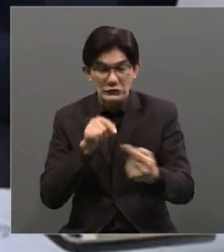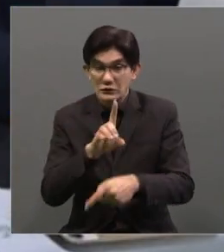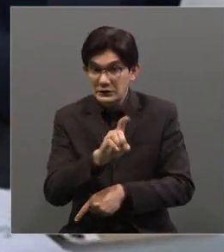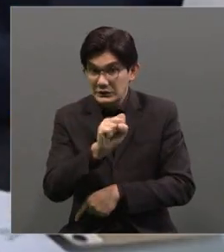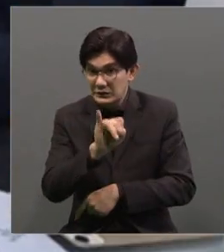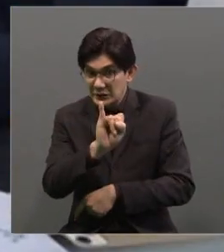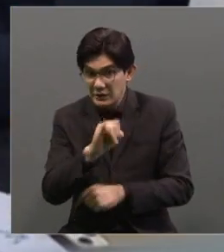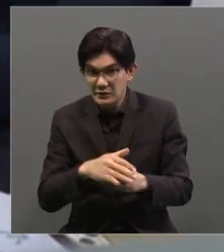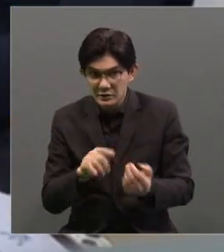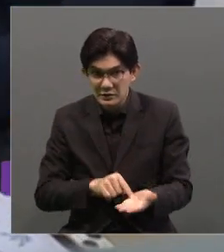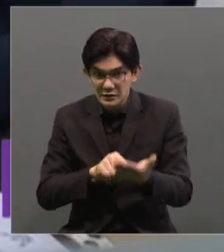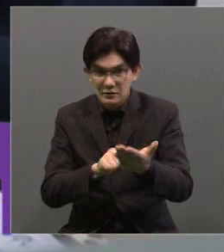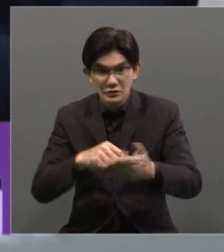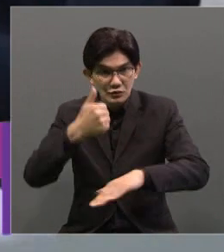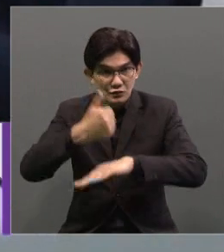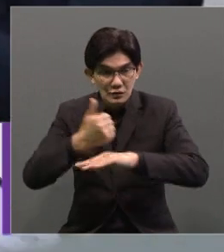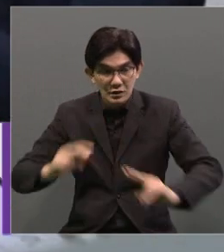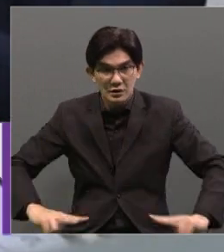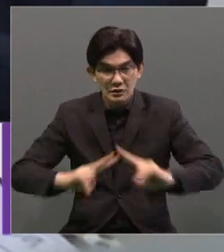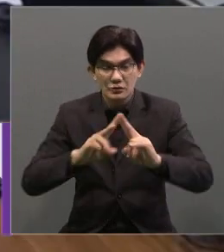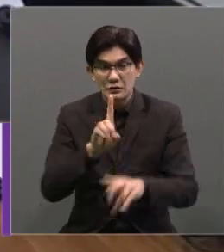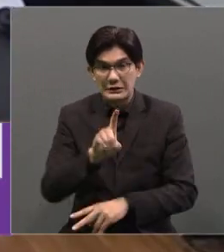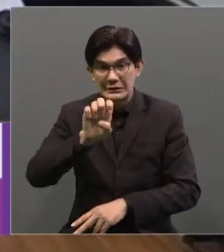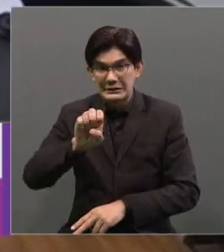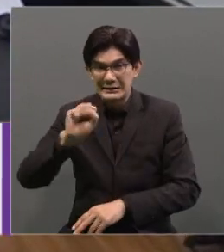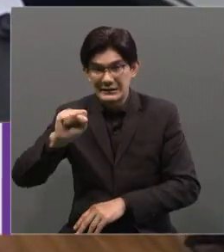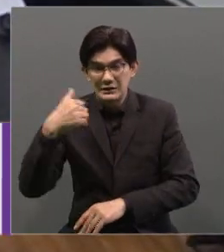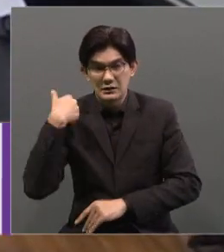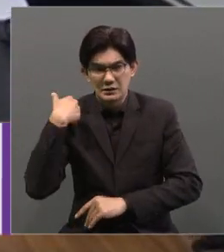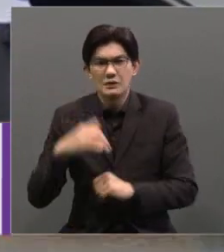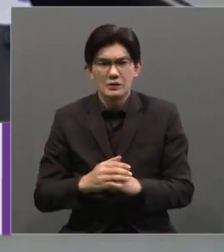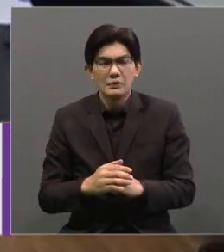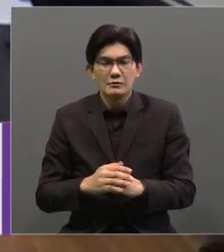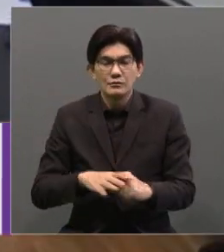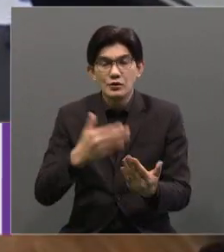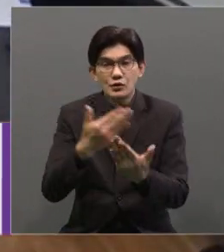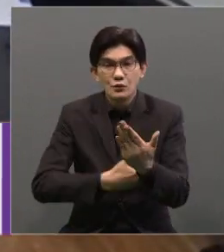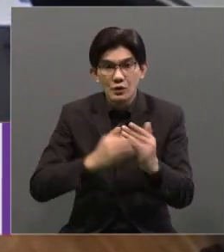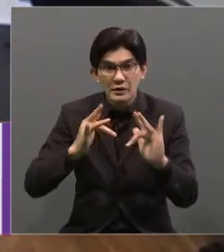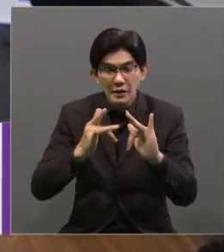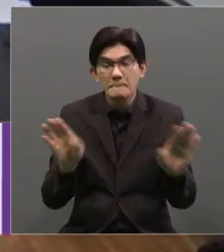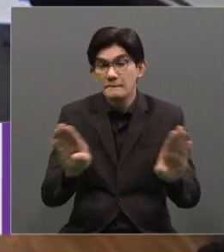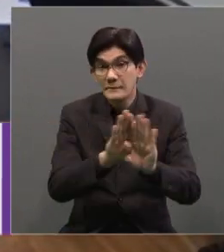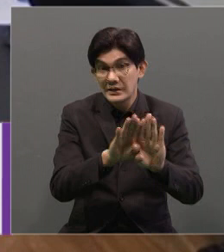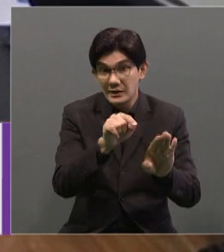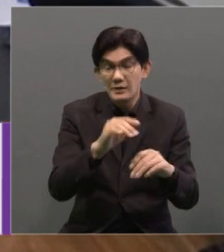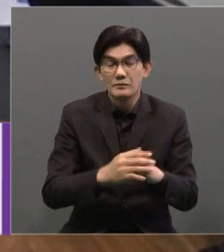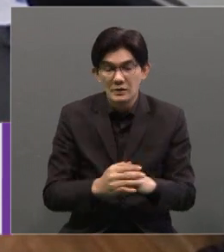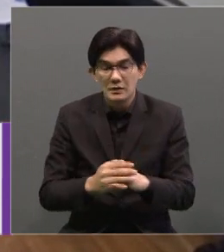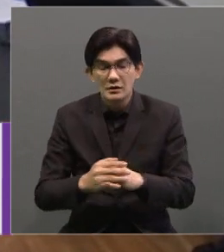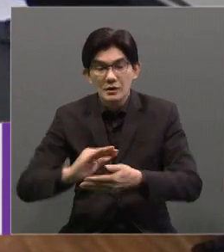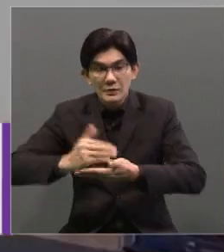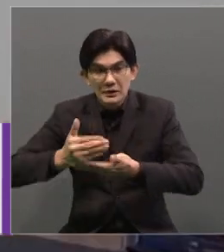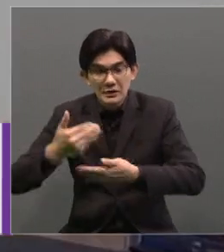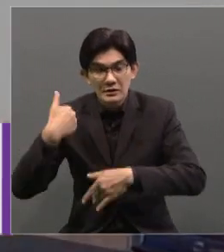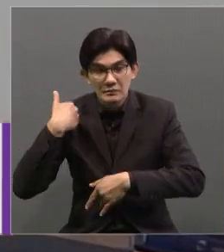DSIเนี่ยส่งหนังสือถึงรัฐมนตรีกระทรวง desเสนอให้ปิดแพลตฟอร์มกองสลากพลัสนี่แหละแล้วก็ได้อายัด